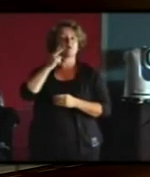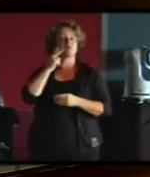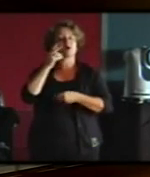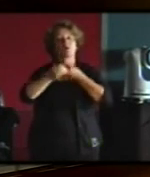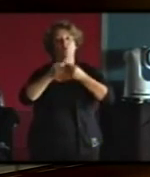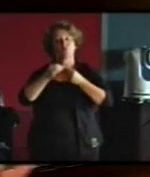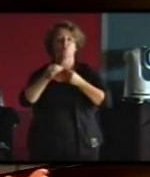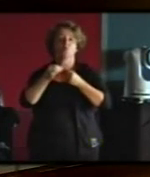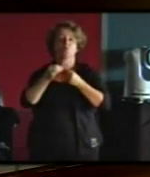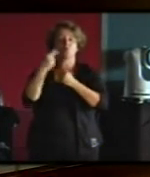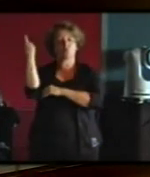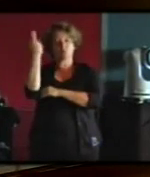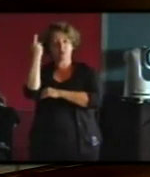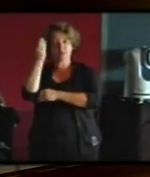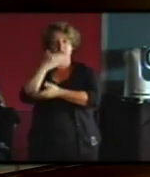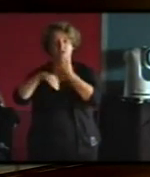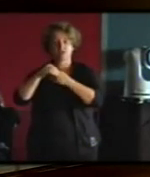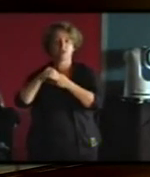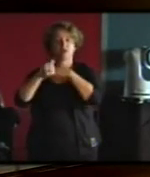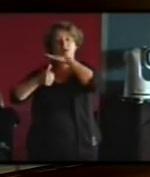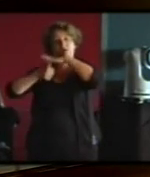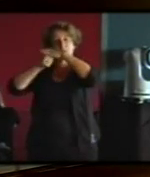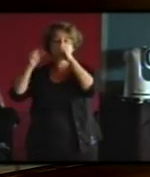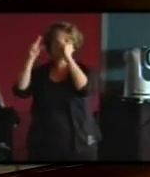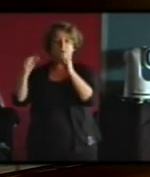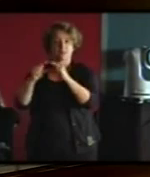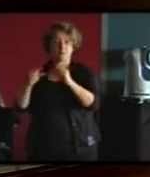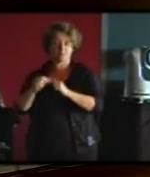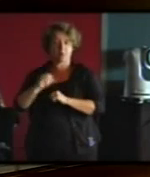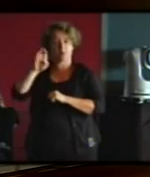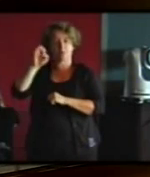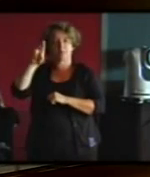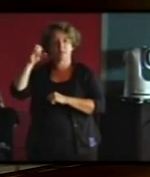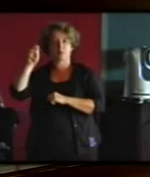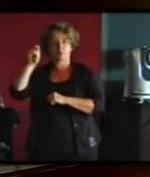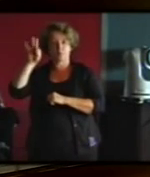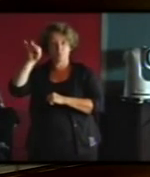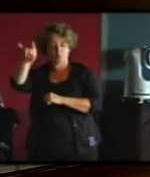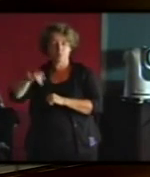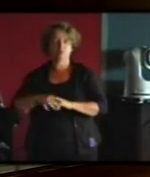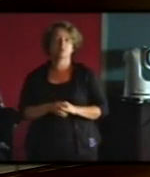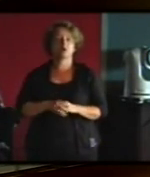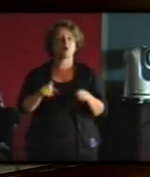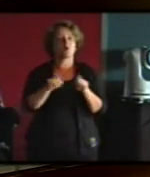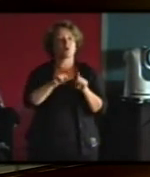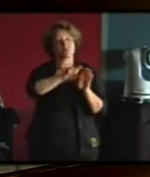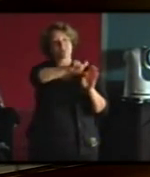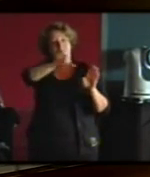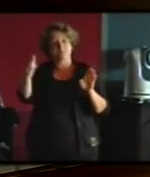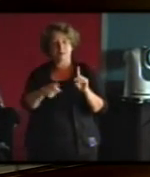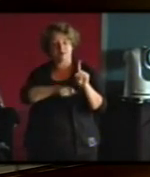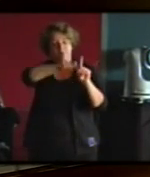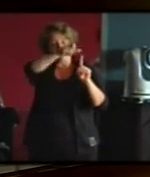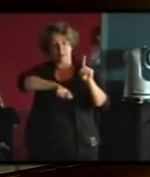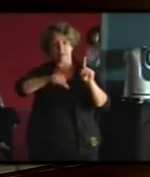fond. Si vous voulez ajouter quelque chose avant qu'on passe on va creuser le sujet ensuite avec Eduardo Souto de Moura, qui d'ailleurs